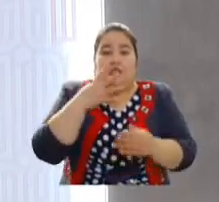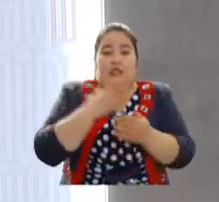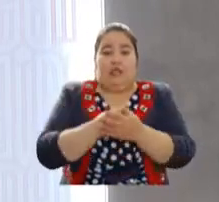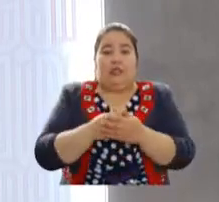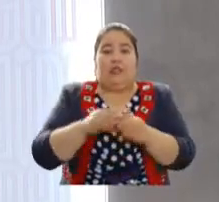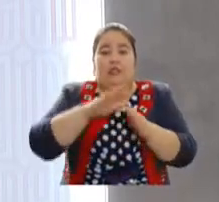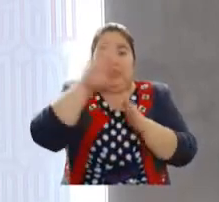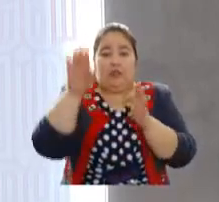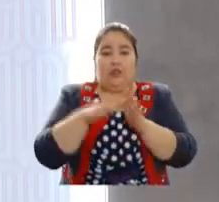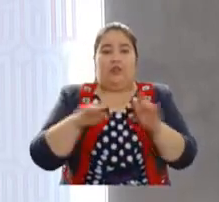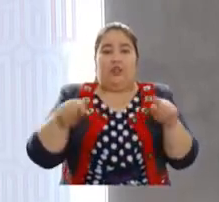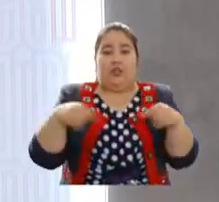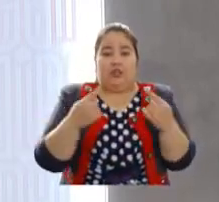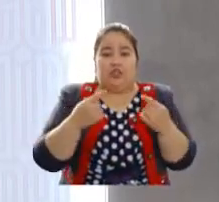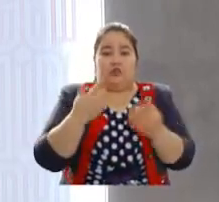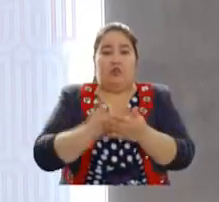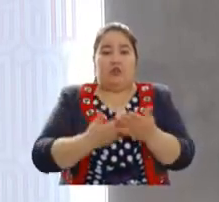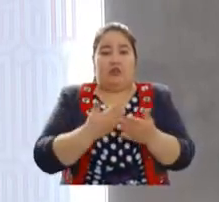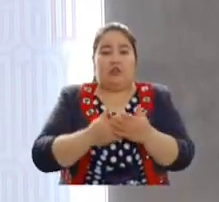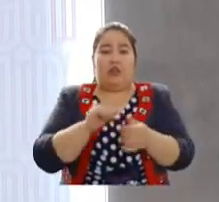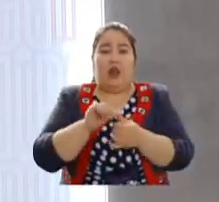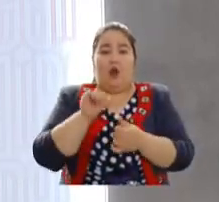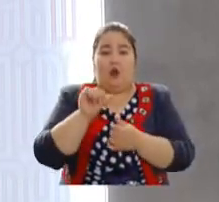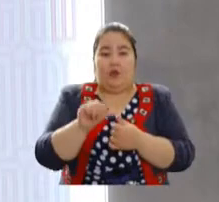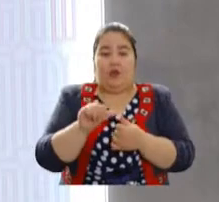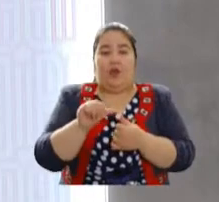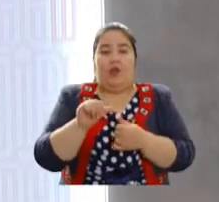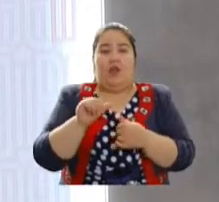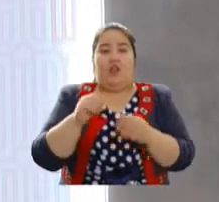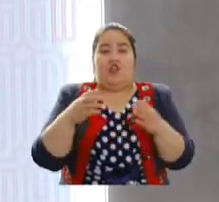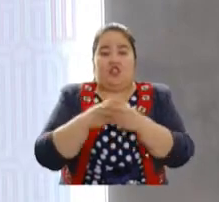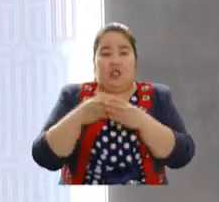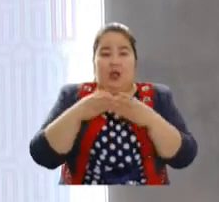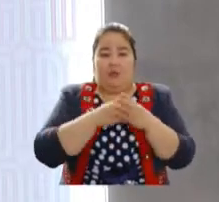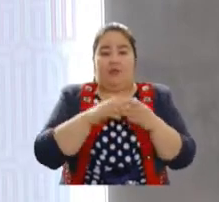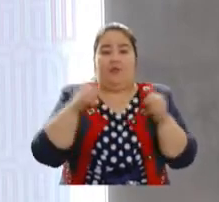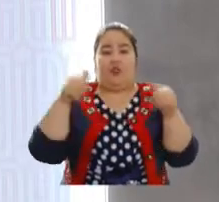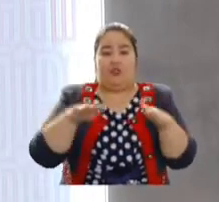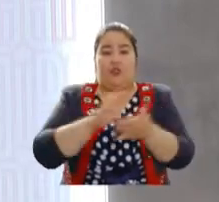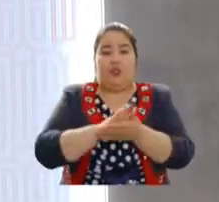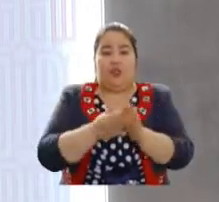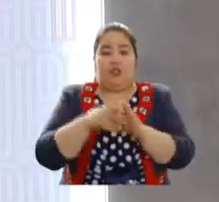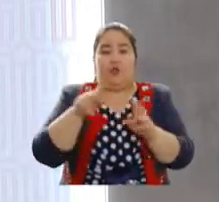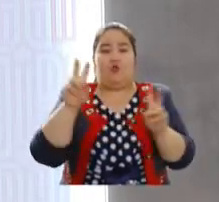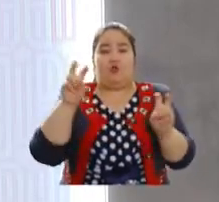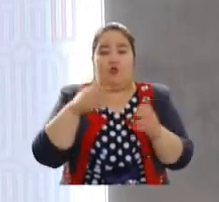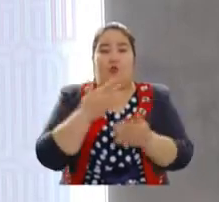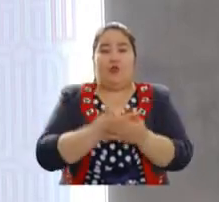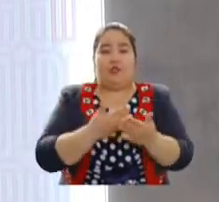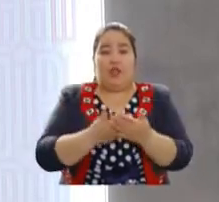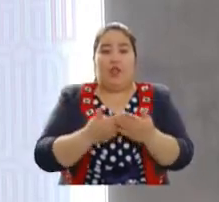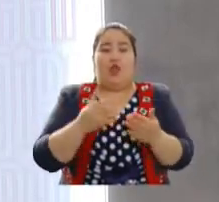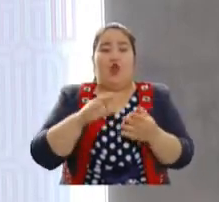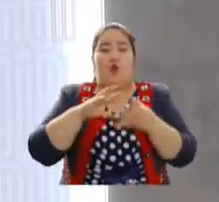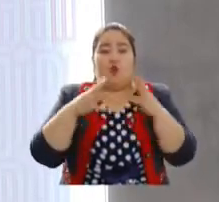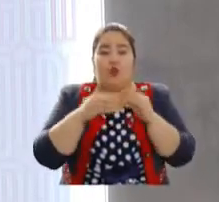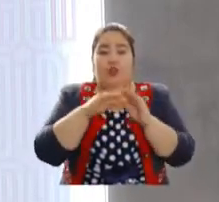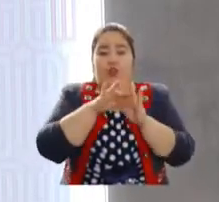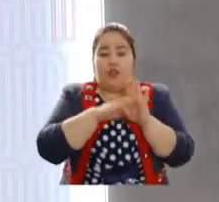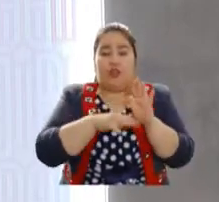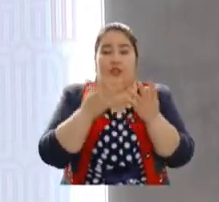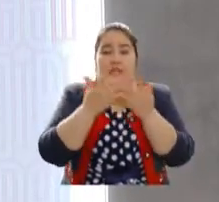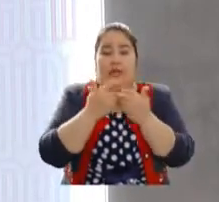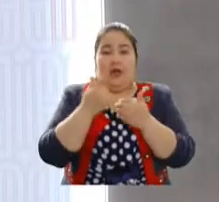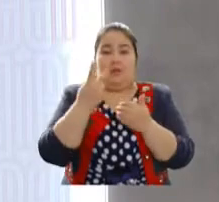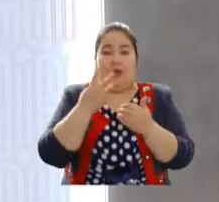zaxirasini yaratish masalasida alohida shtab tashkil etilgan bo'lib, ushbu masalada demak quyidagi